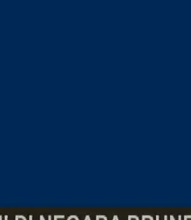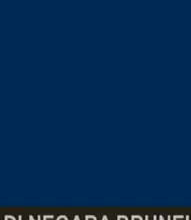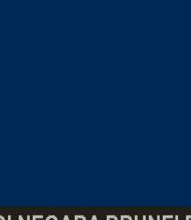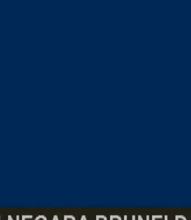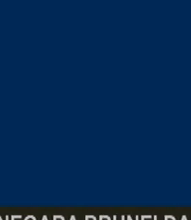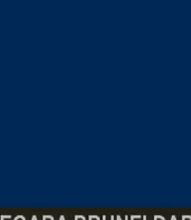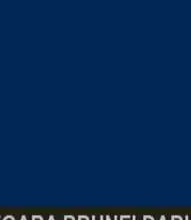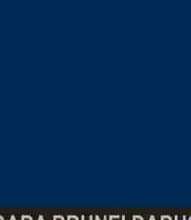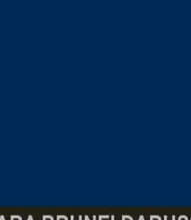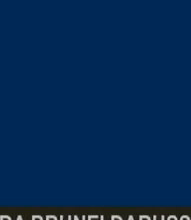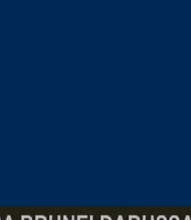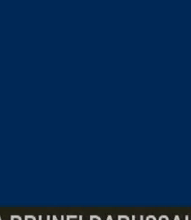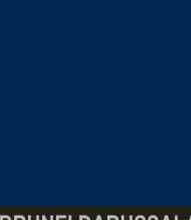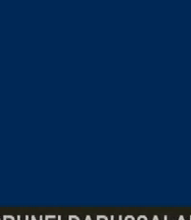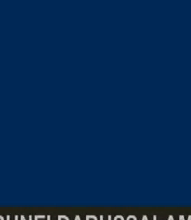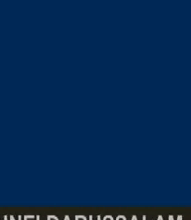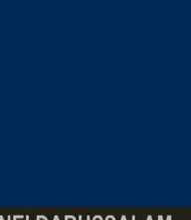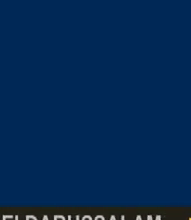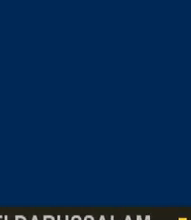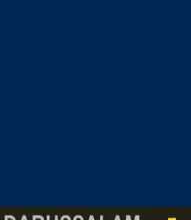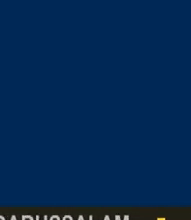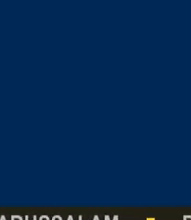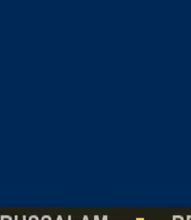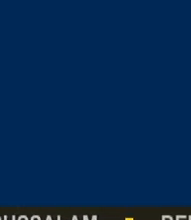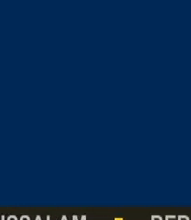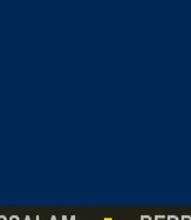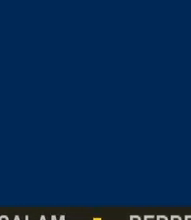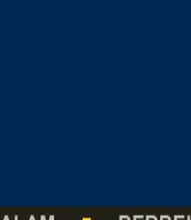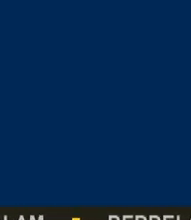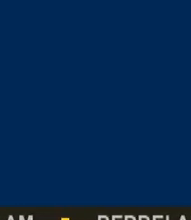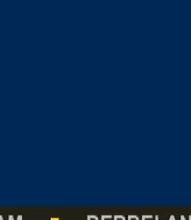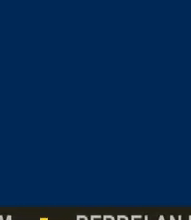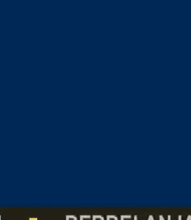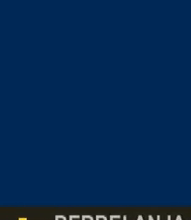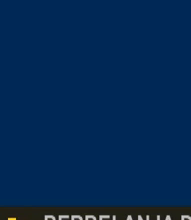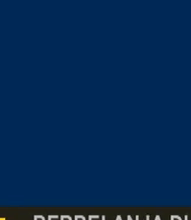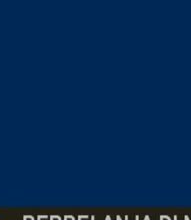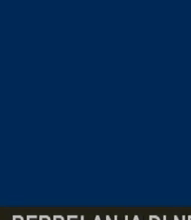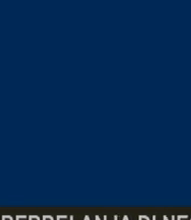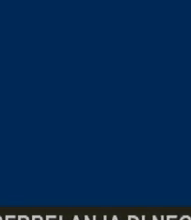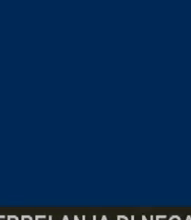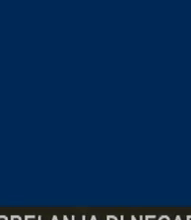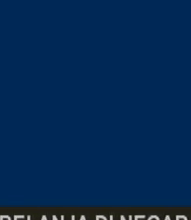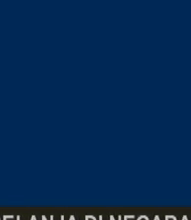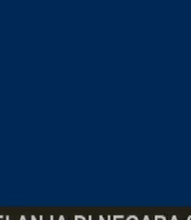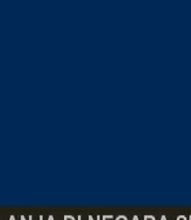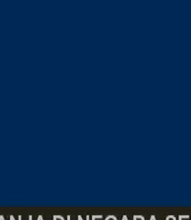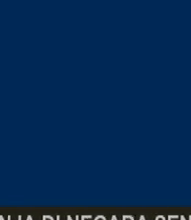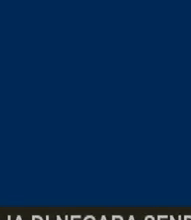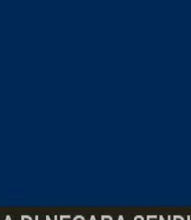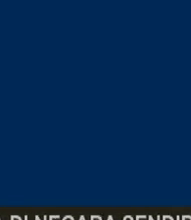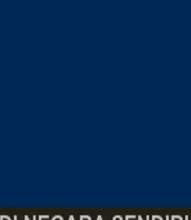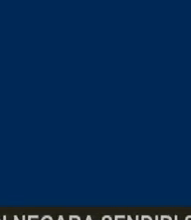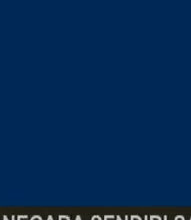3 kesimpulan sementara itu 2188 ujian magnol dilaksanakan dalam tempo